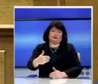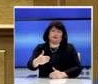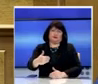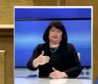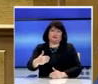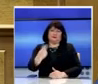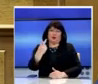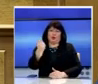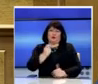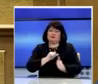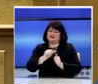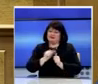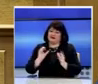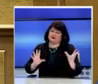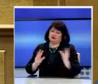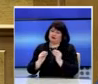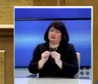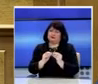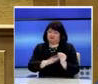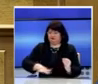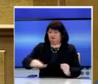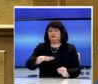Μέσα σε αυτούς τους μήνες